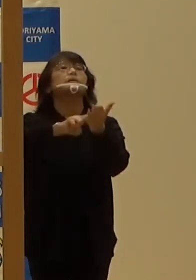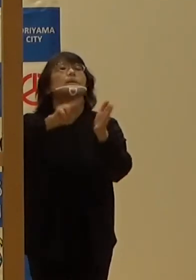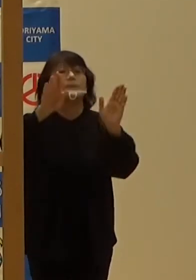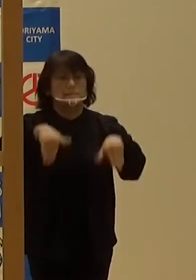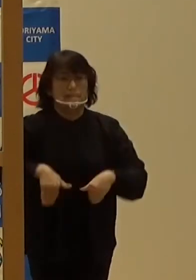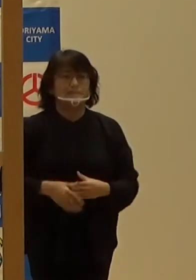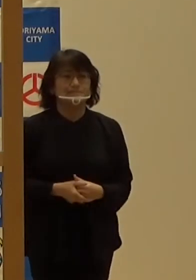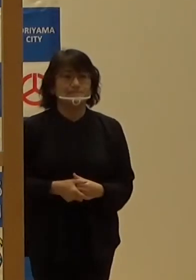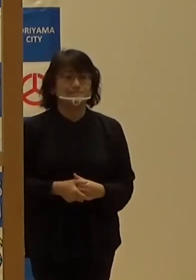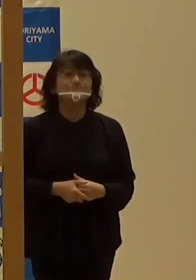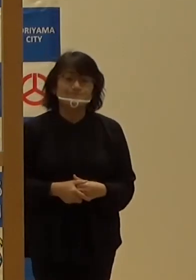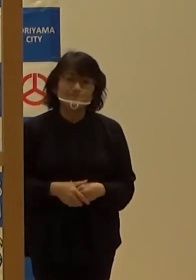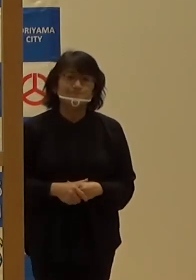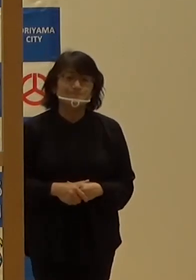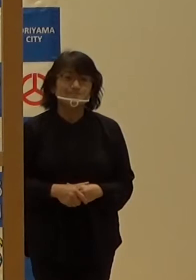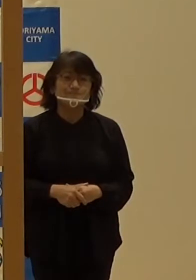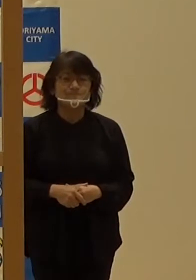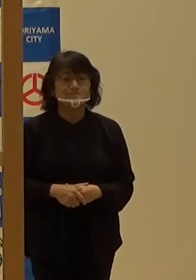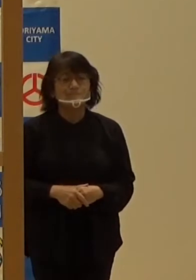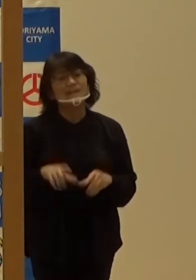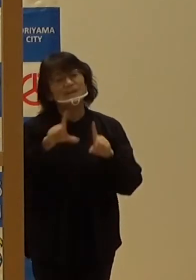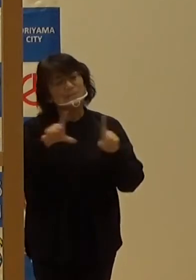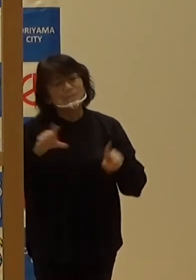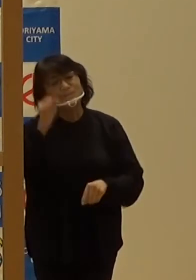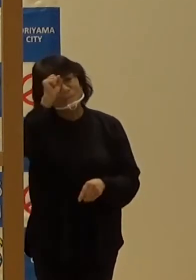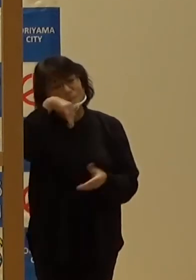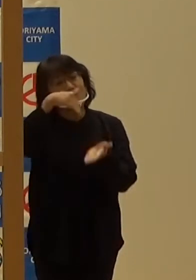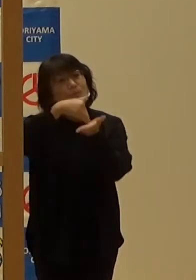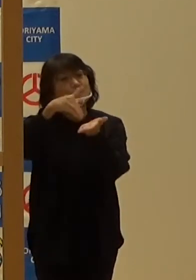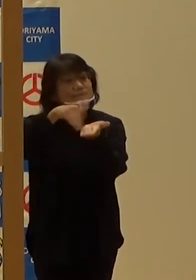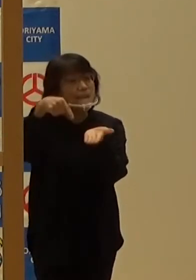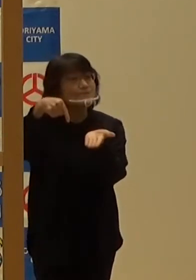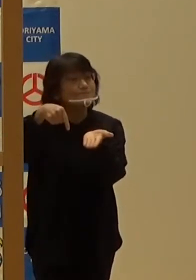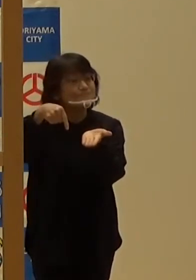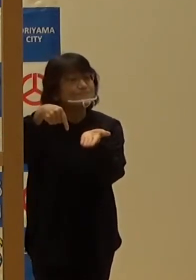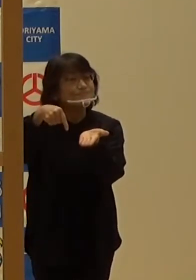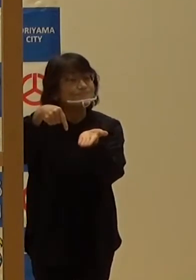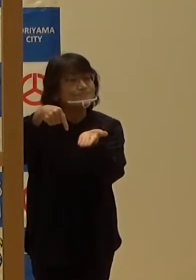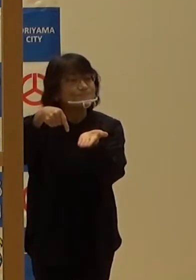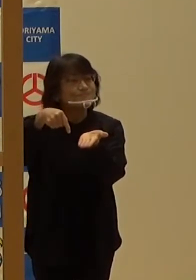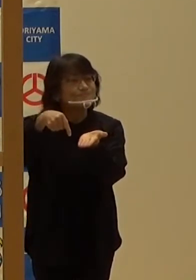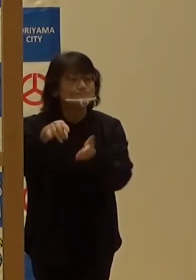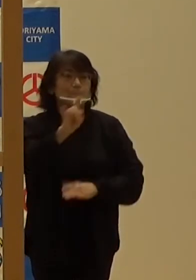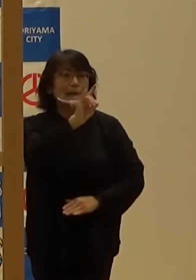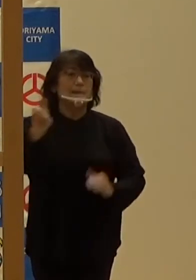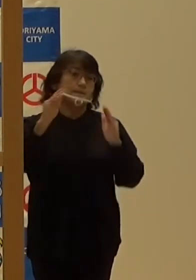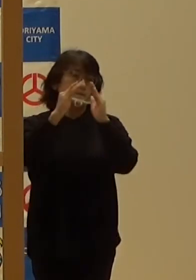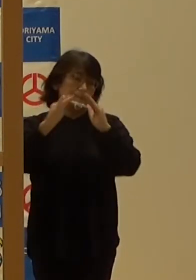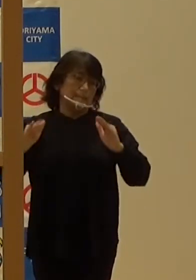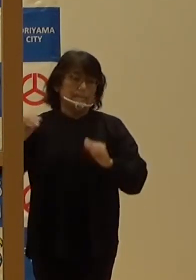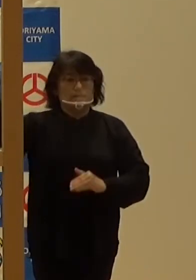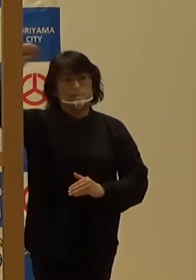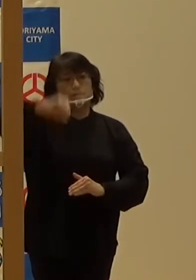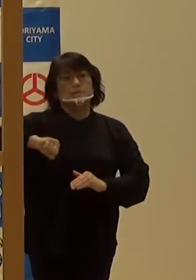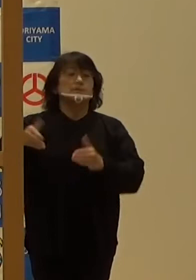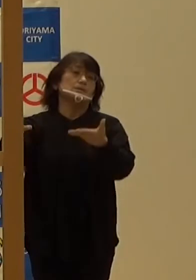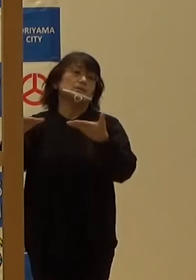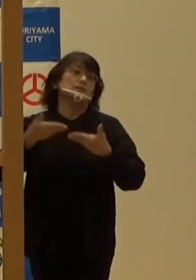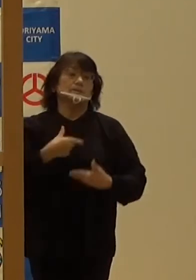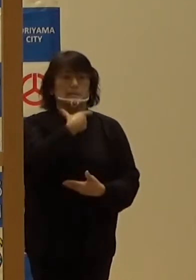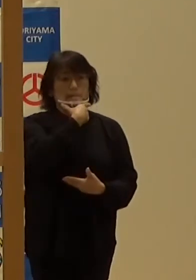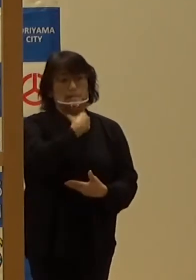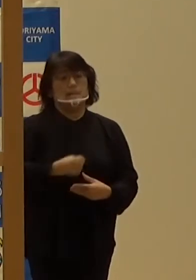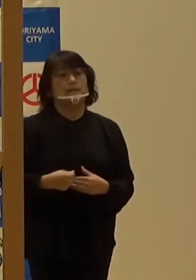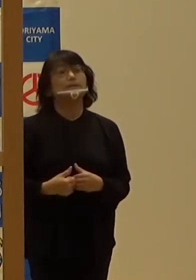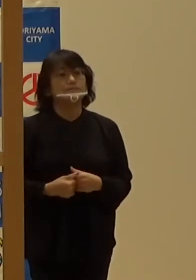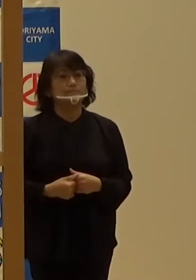の もちろんこう予算、今後必要とする予算につきましては議会のご承認を得ますので、それを前